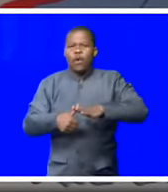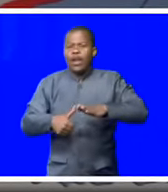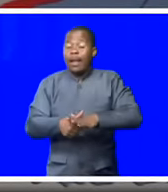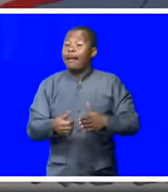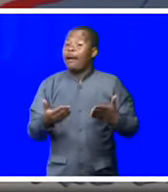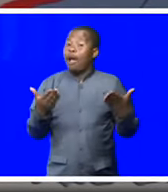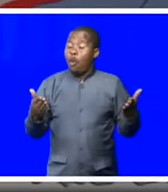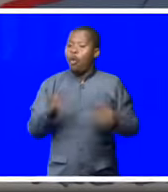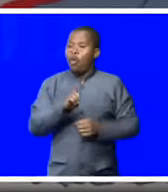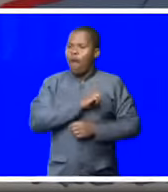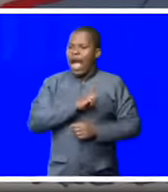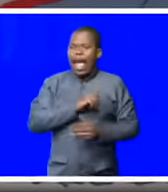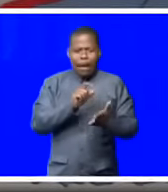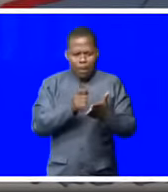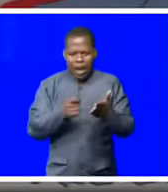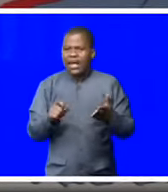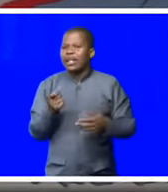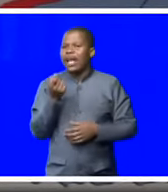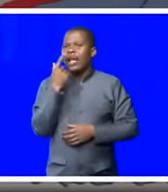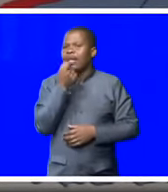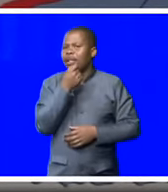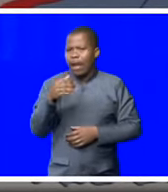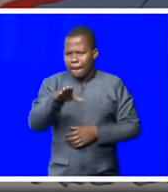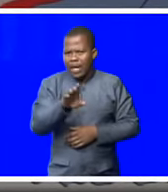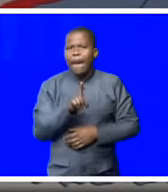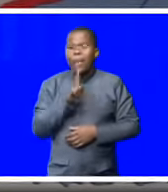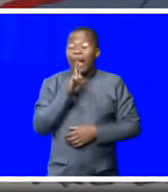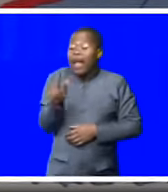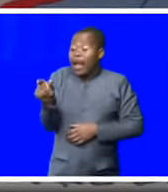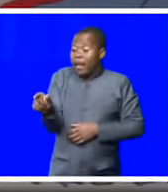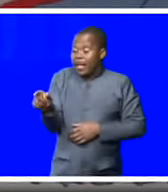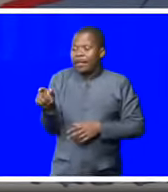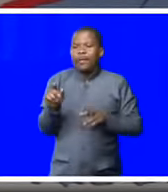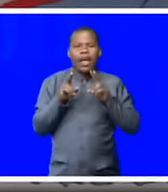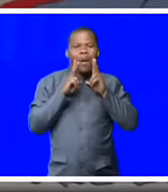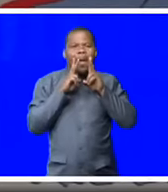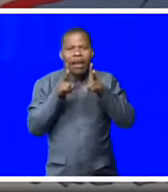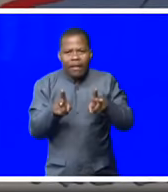kanzi phela lo muntu nasangene efikile la,